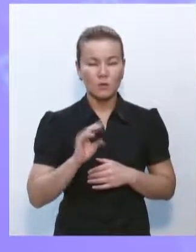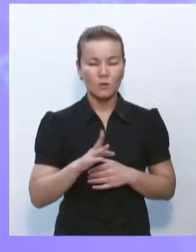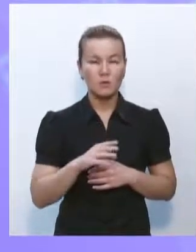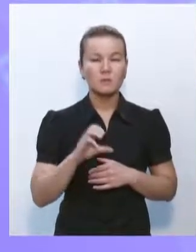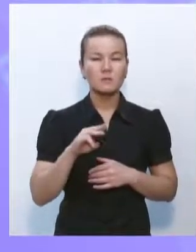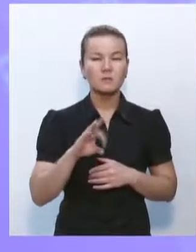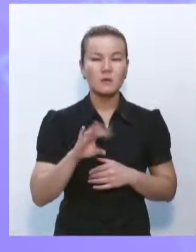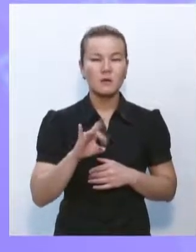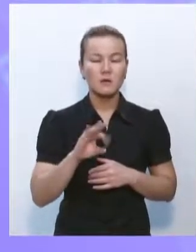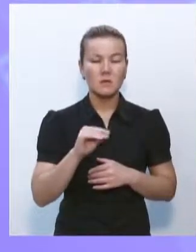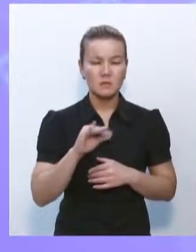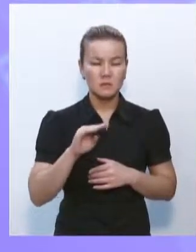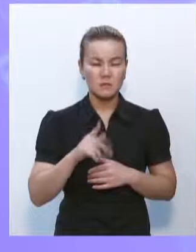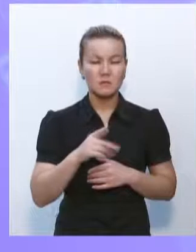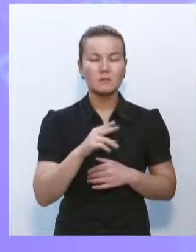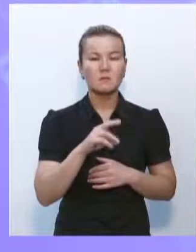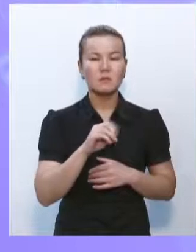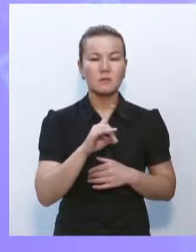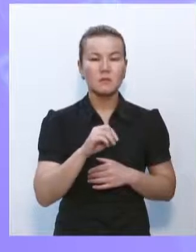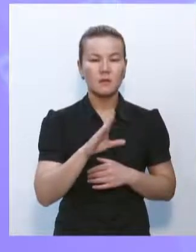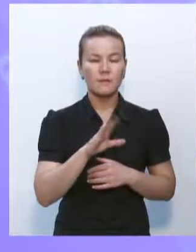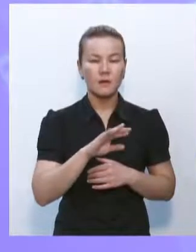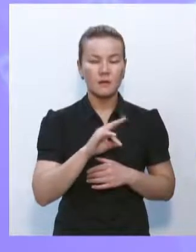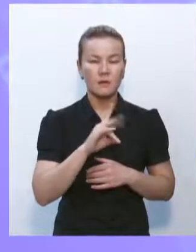– сторожить, деревянный,